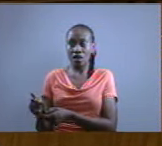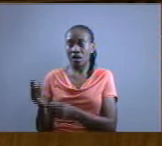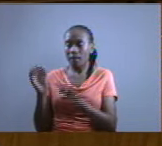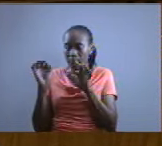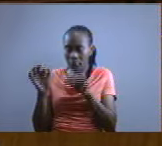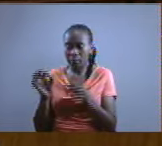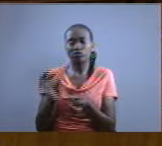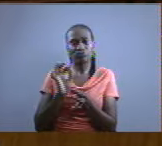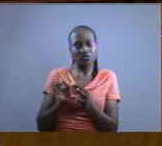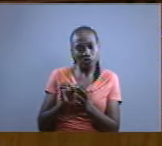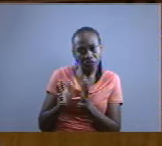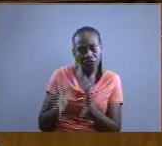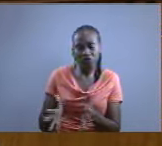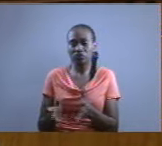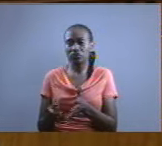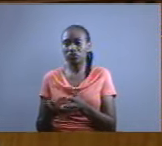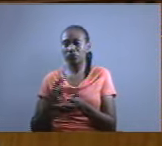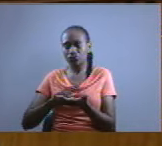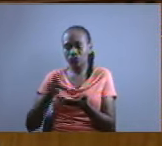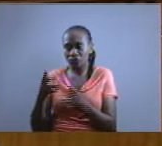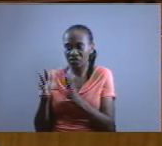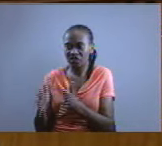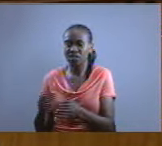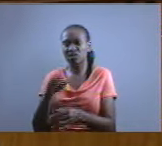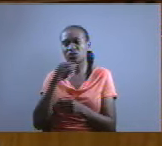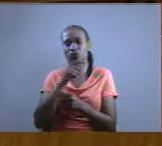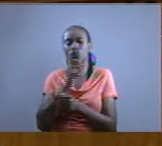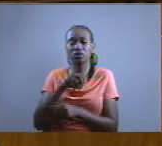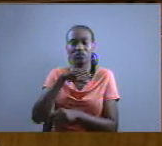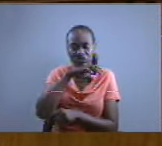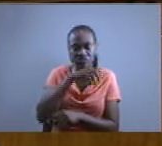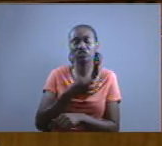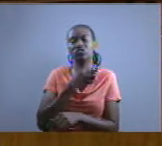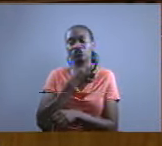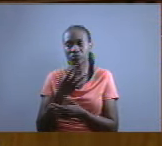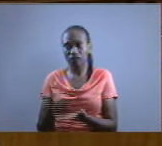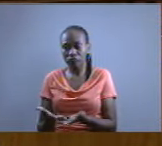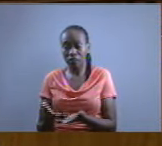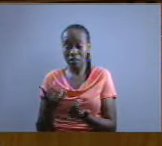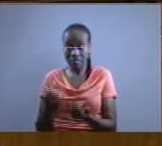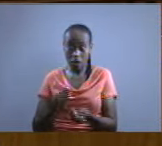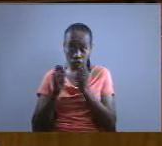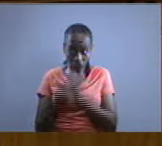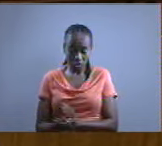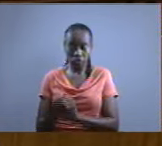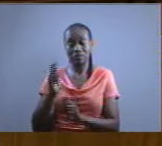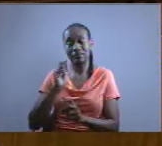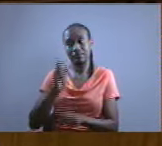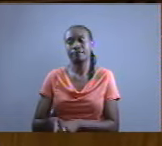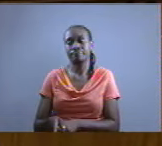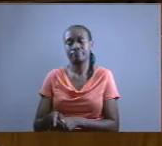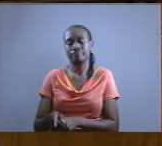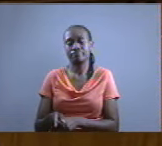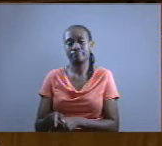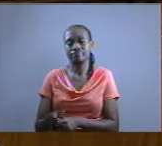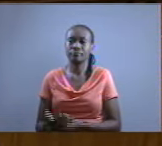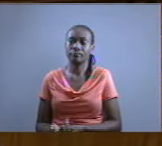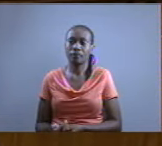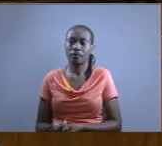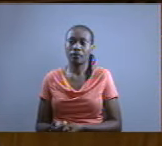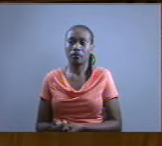doen. 'n verandering is nou nodig. Tale wat onder apartheid verswak het,